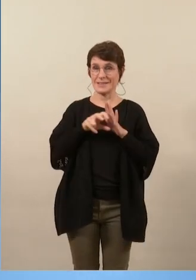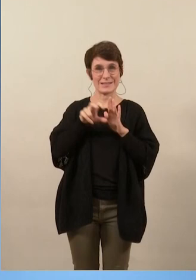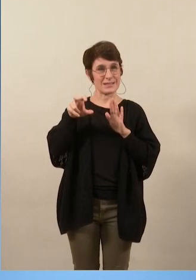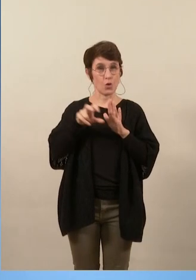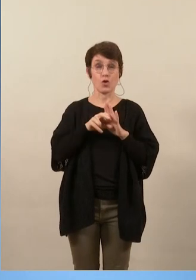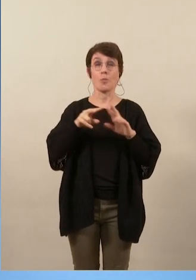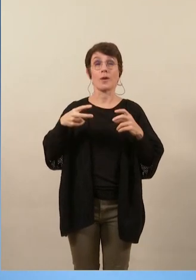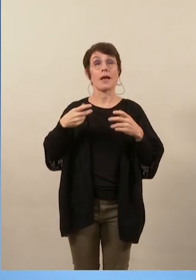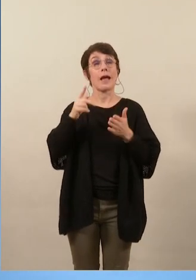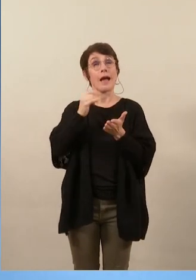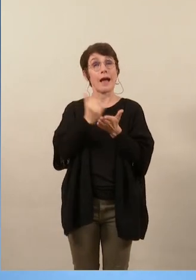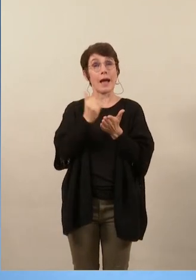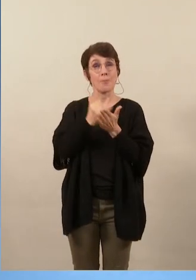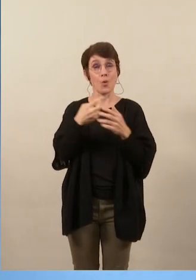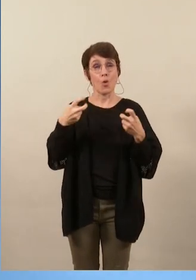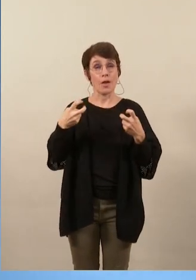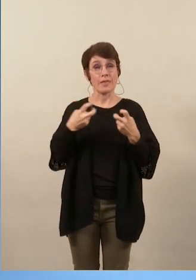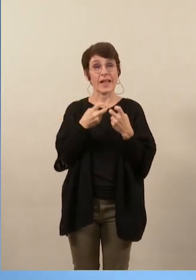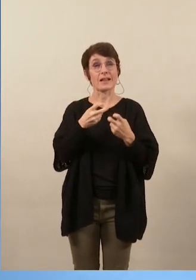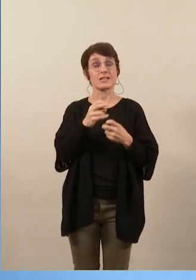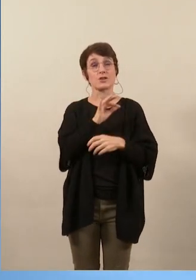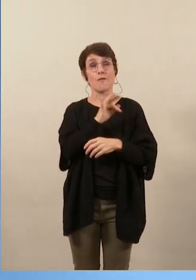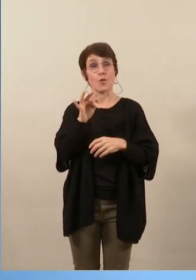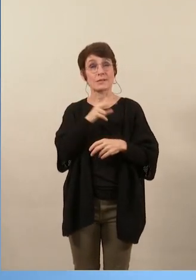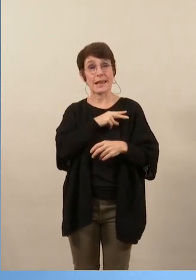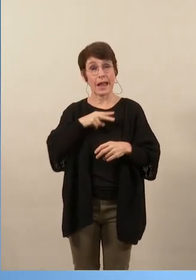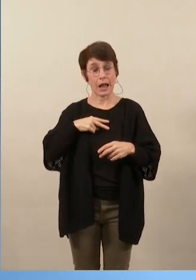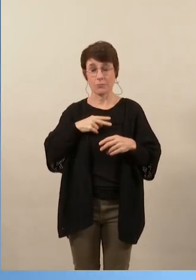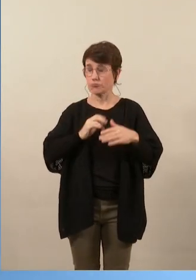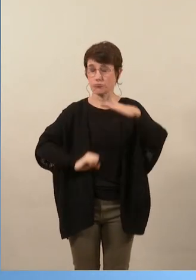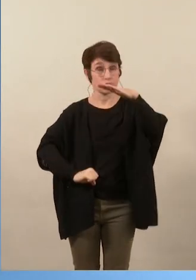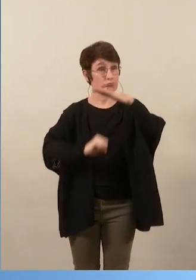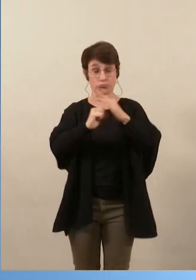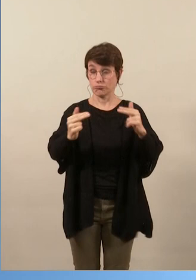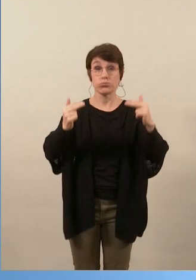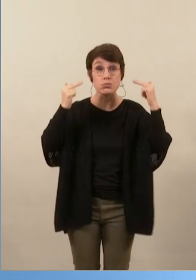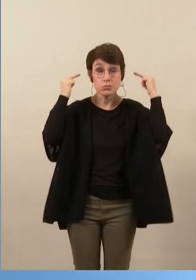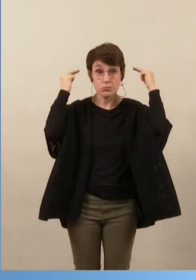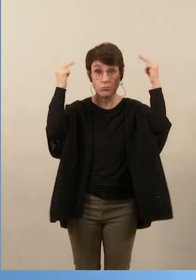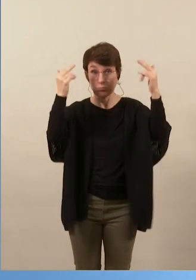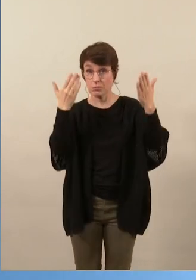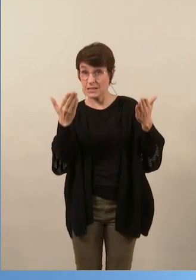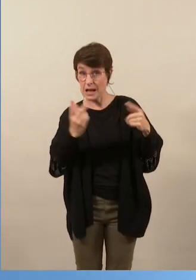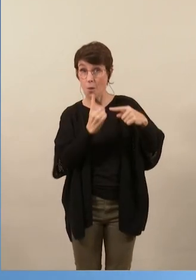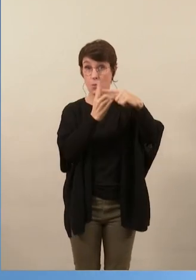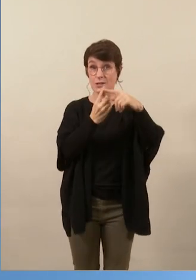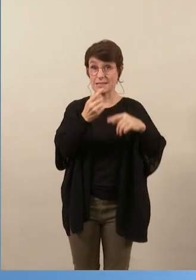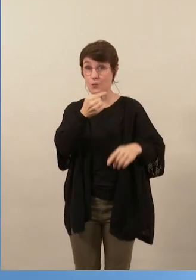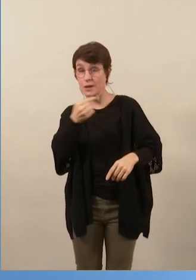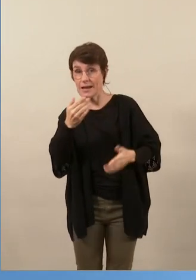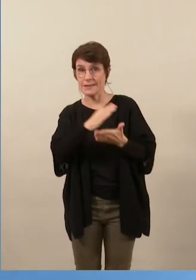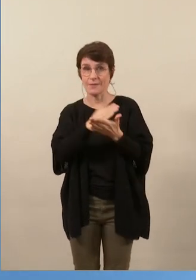foncière à tout ou handicap le Conseil citoyen indépendant 3 s'interroge et prend